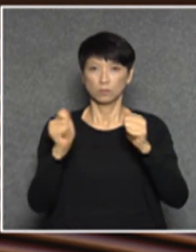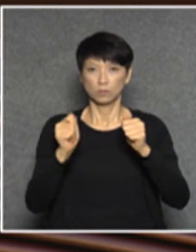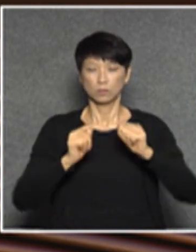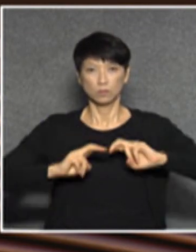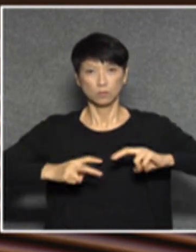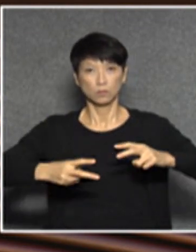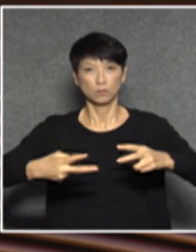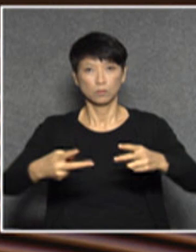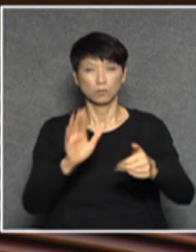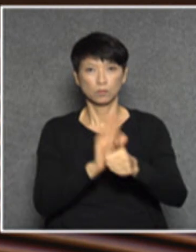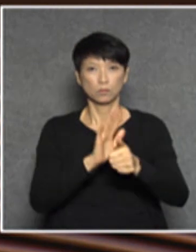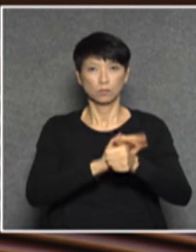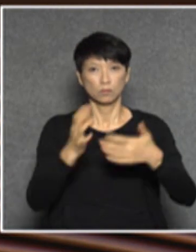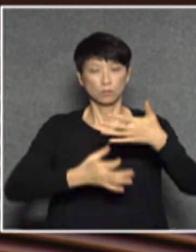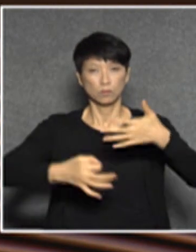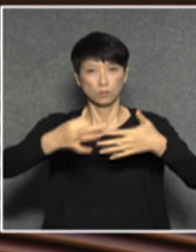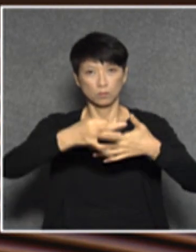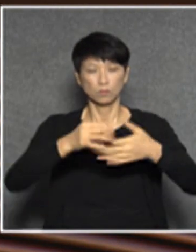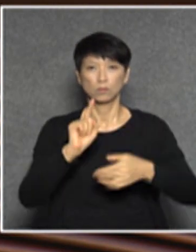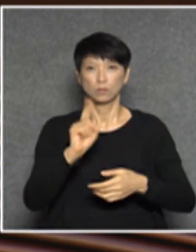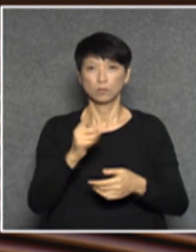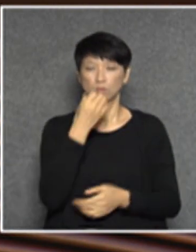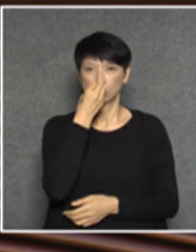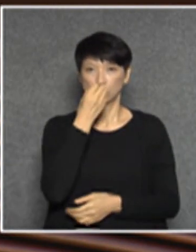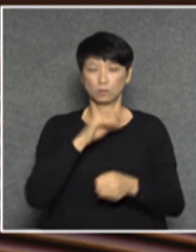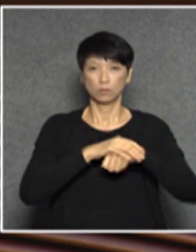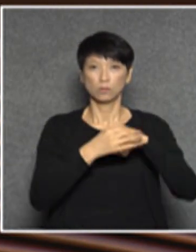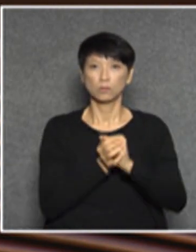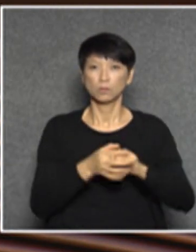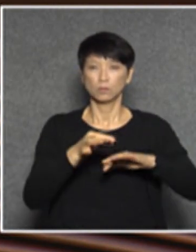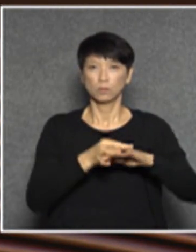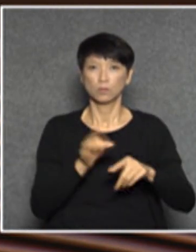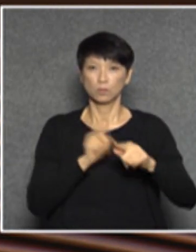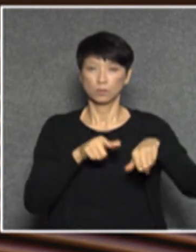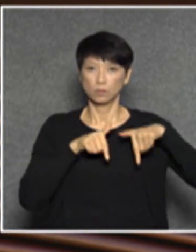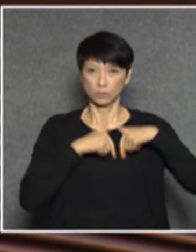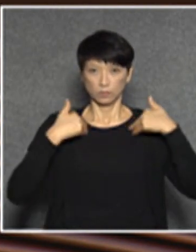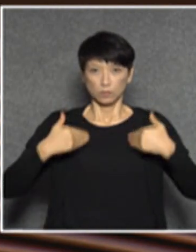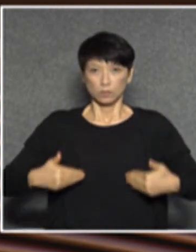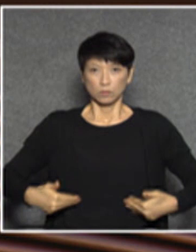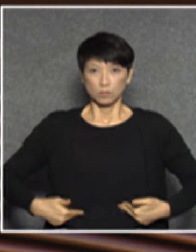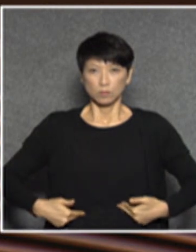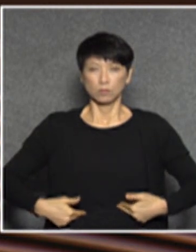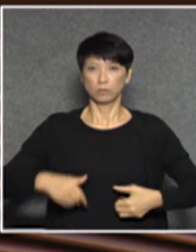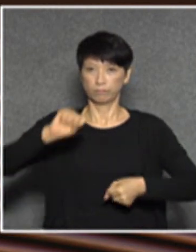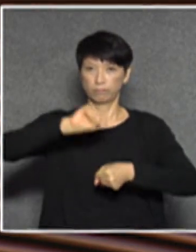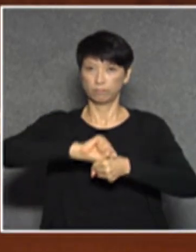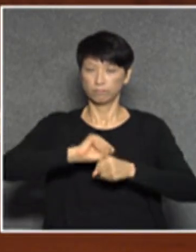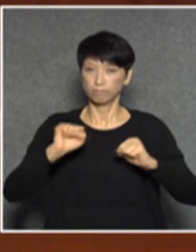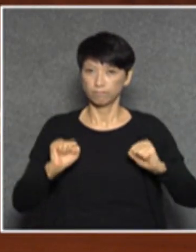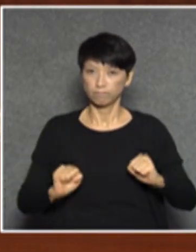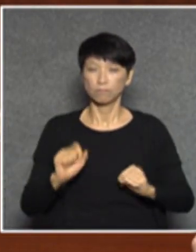時更加鞏固我們香港國際金融中心這個角色和地位。 行政長